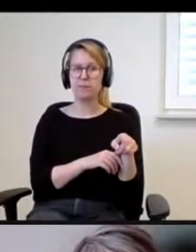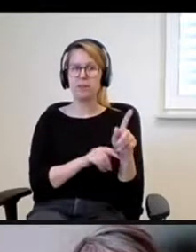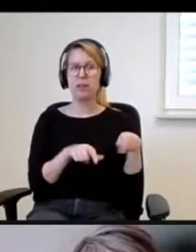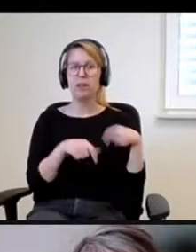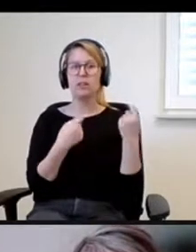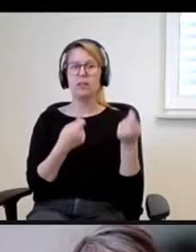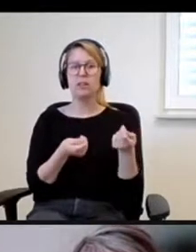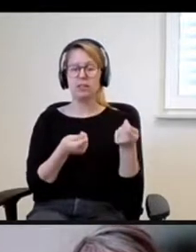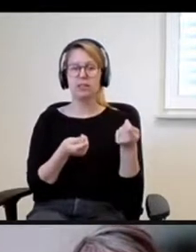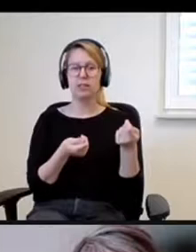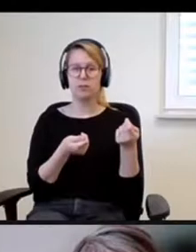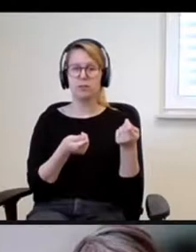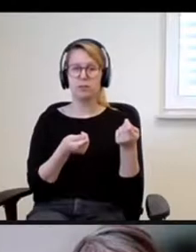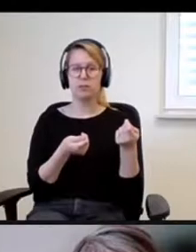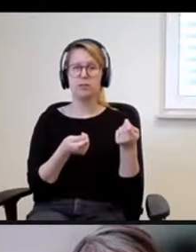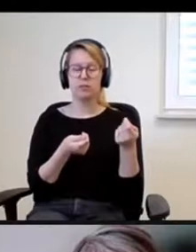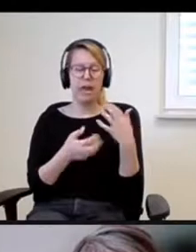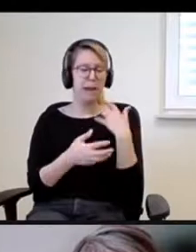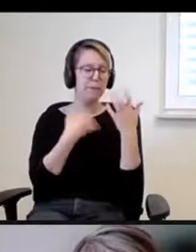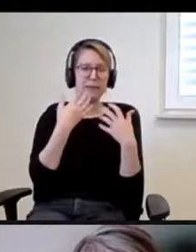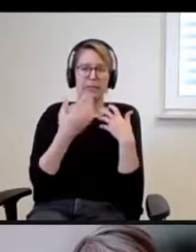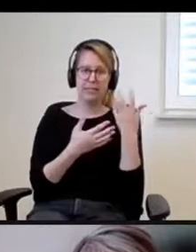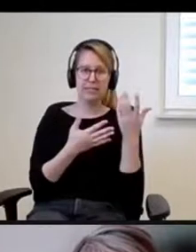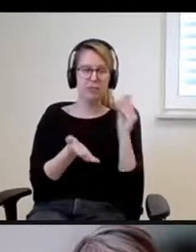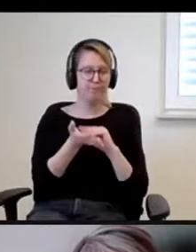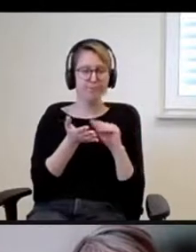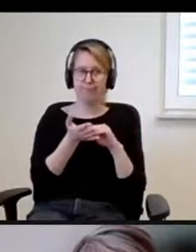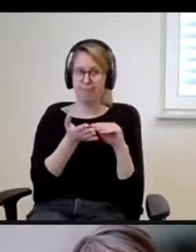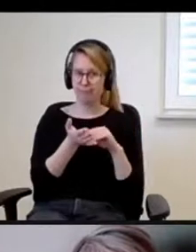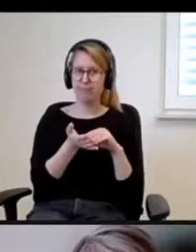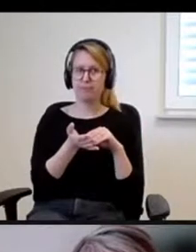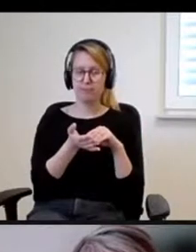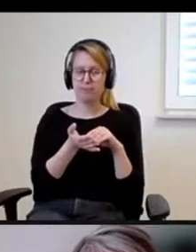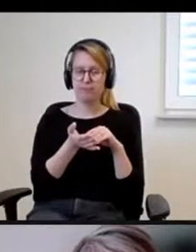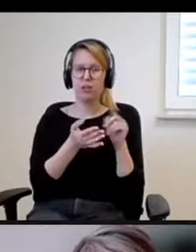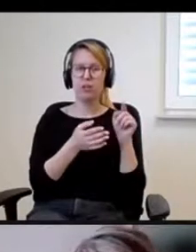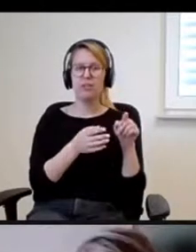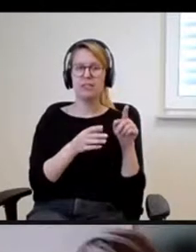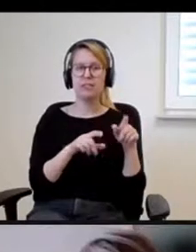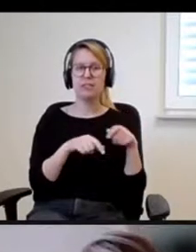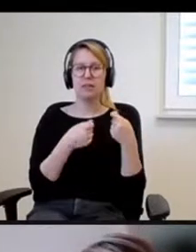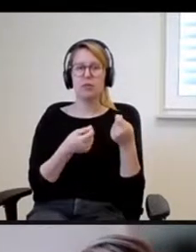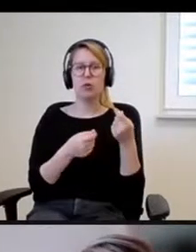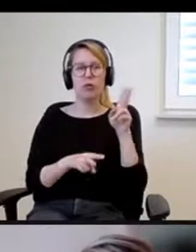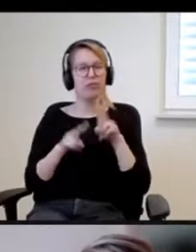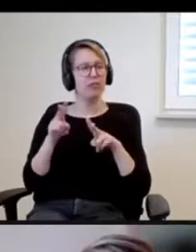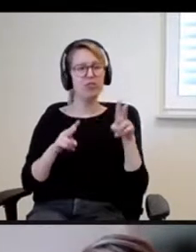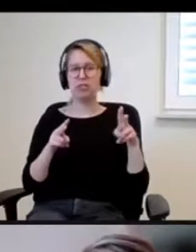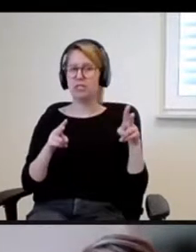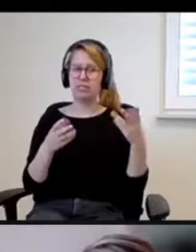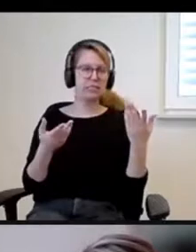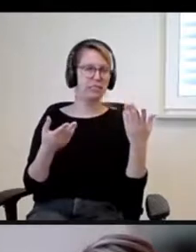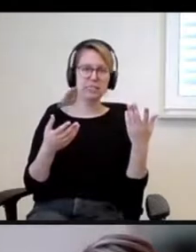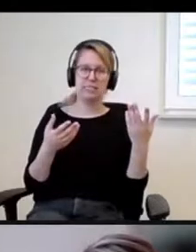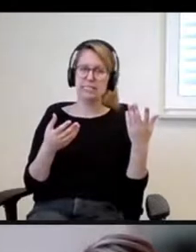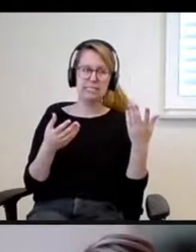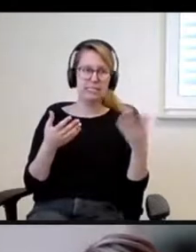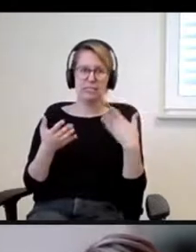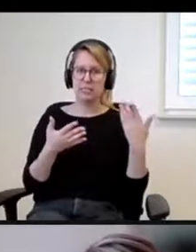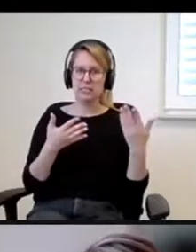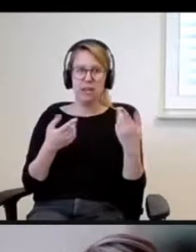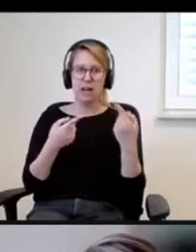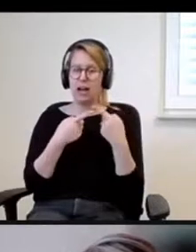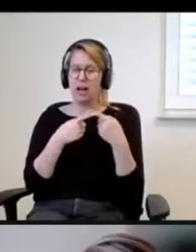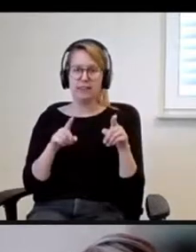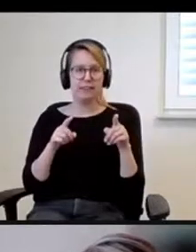où on revendique pas mal d'autres choses que je voulais citer tout à l'heure, mais je vais brièvement les dire. Nous exigeons des quotas